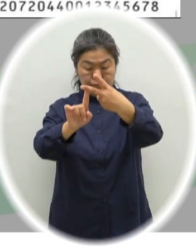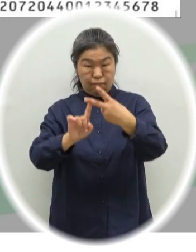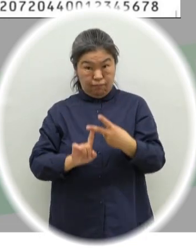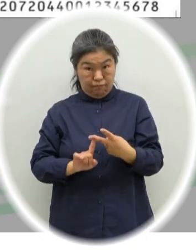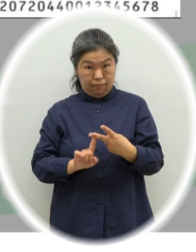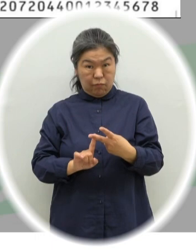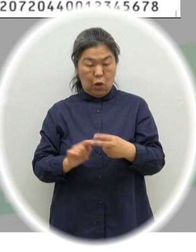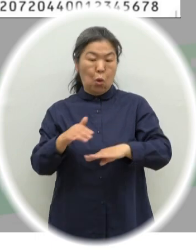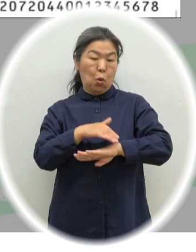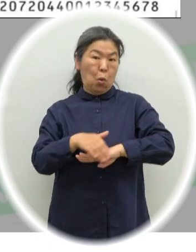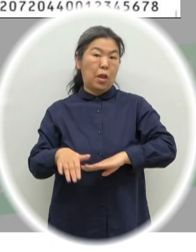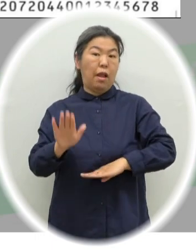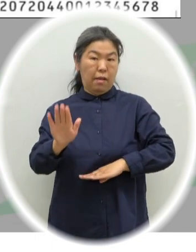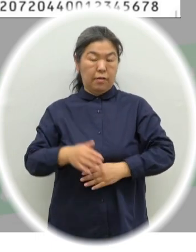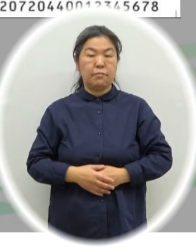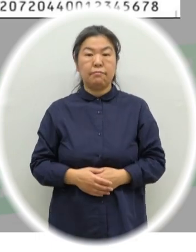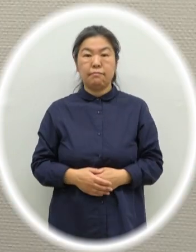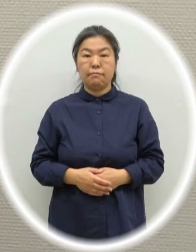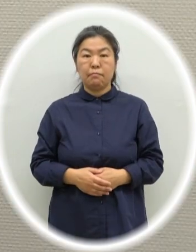郵送されます。